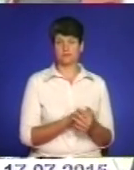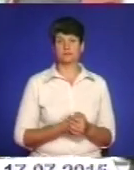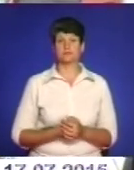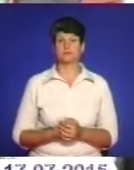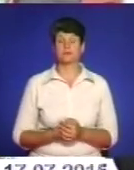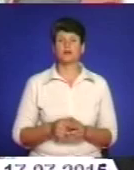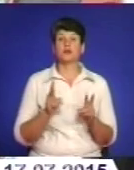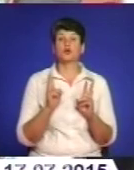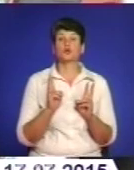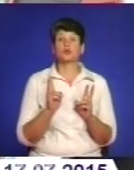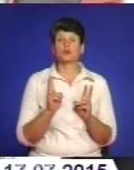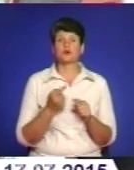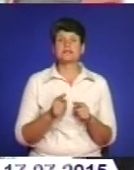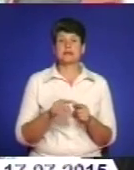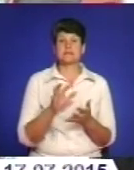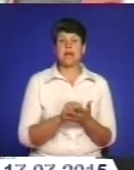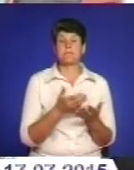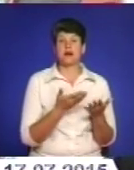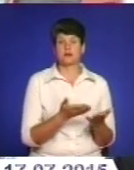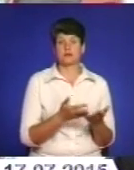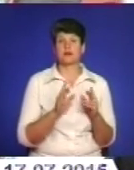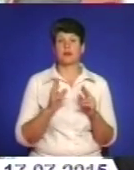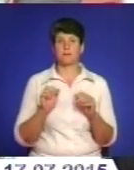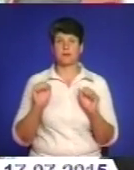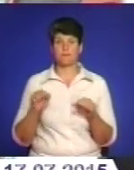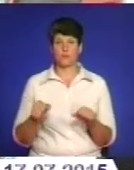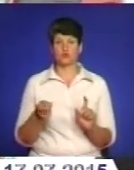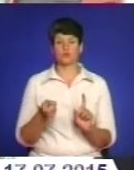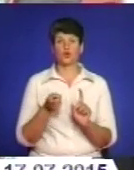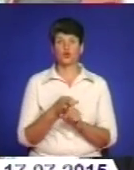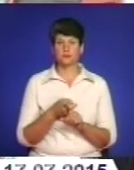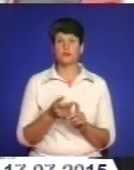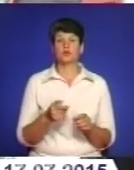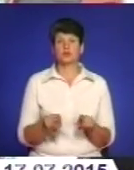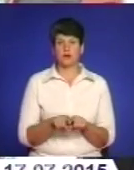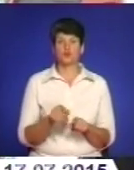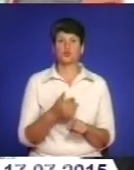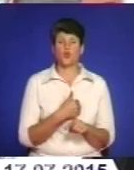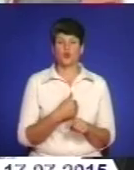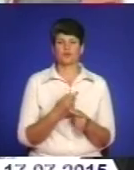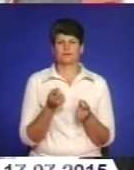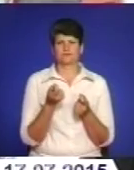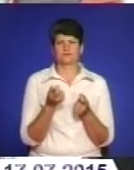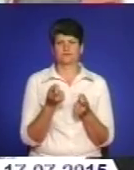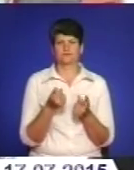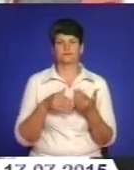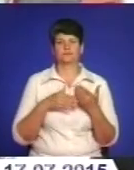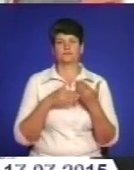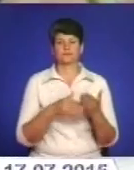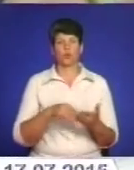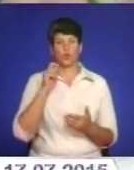хто тим займається, як ми можемо долучитись, бо ми також хочемо віддати щось в